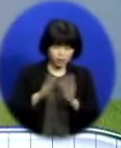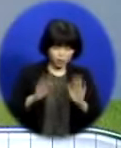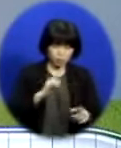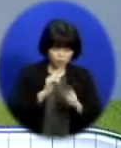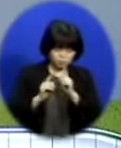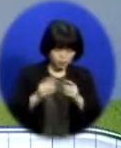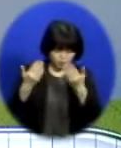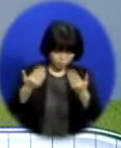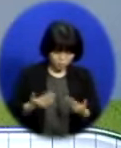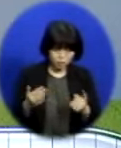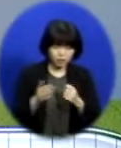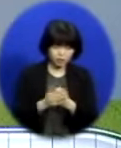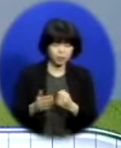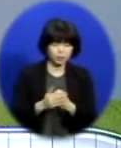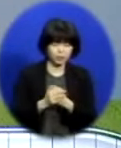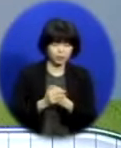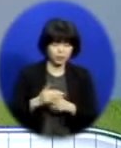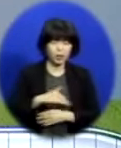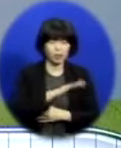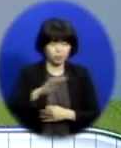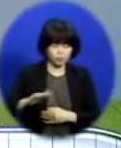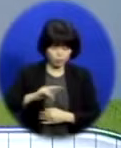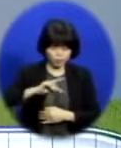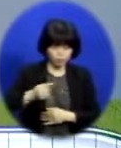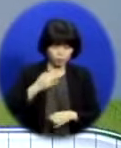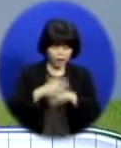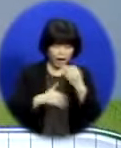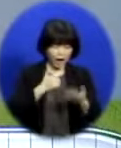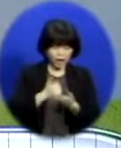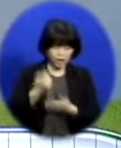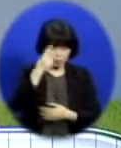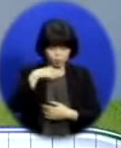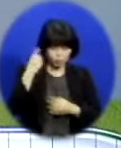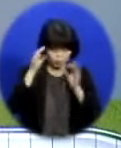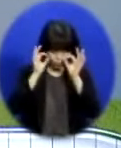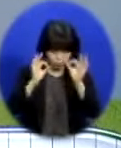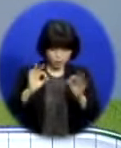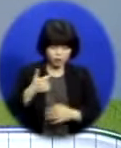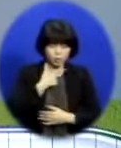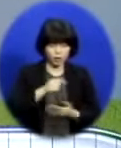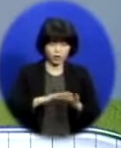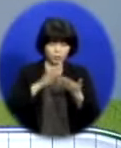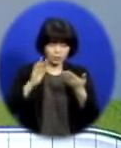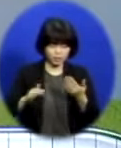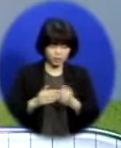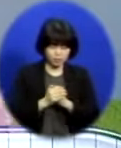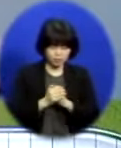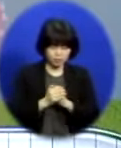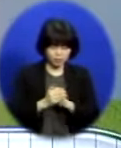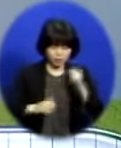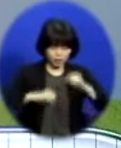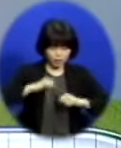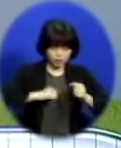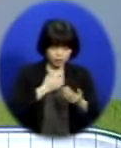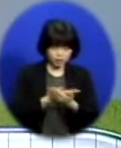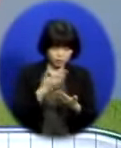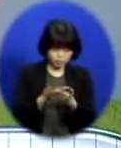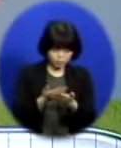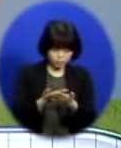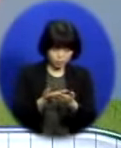말씀으로 주셨으니 저희들도 하나님의 얼굴 뵙기를 원합니다 아멘 역사해